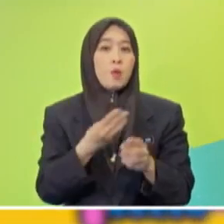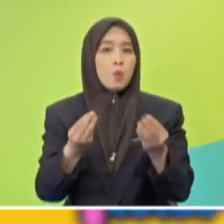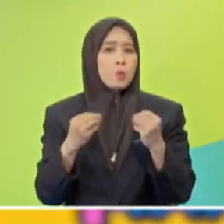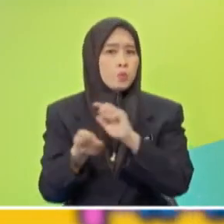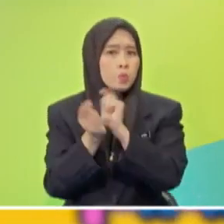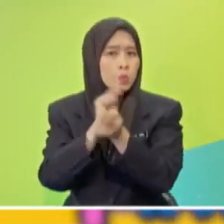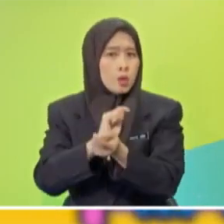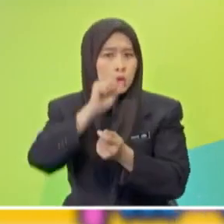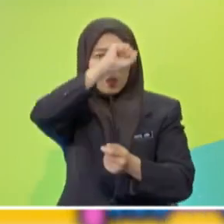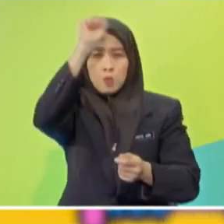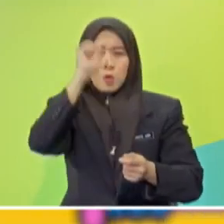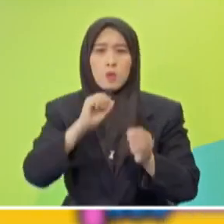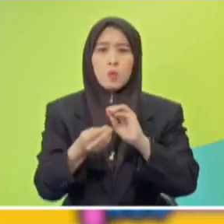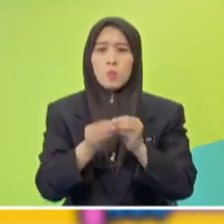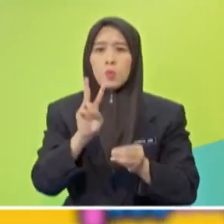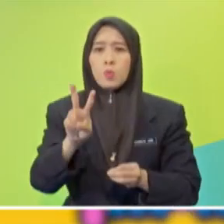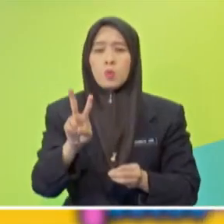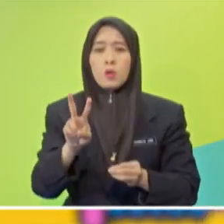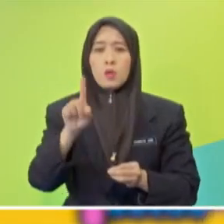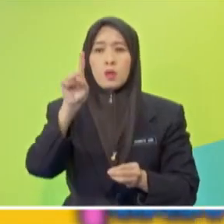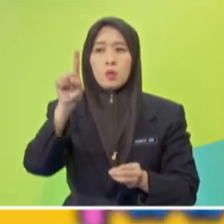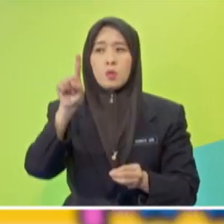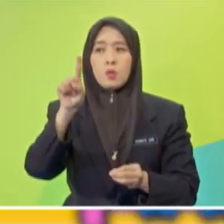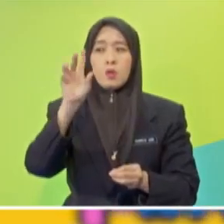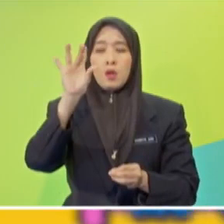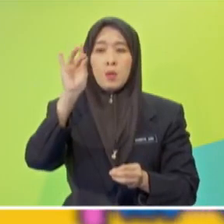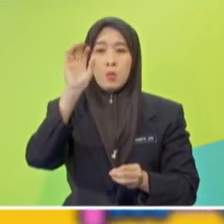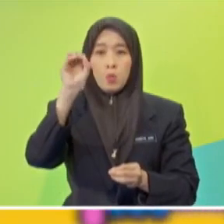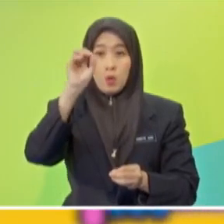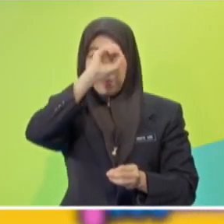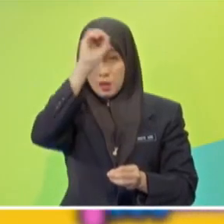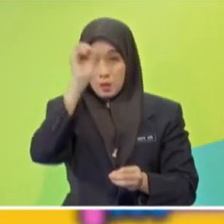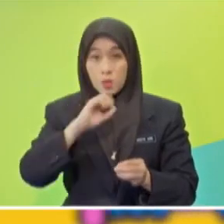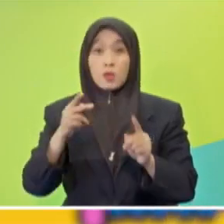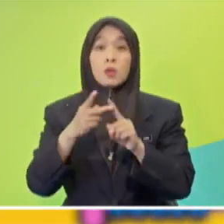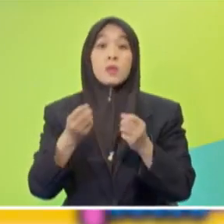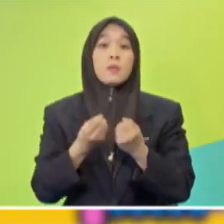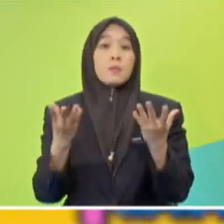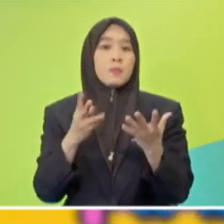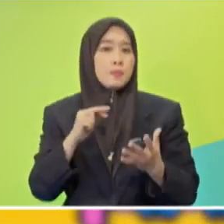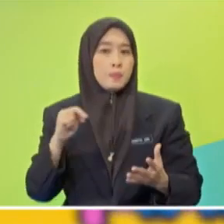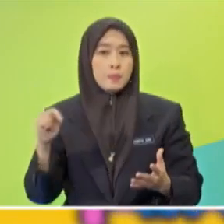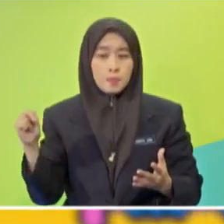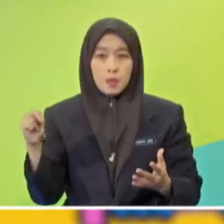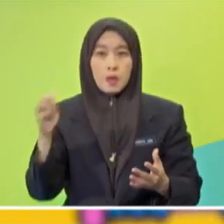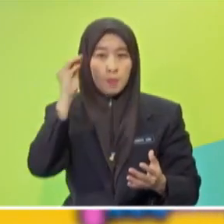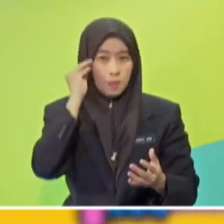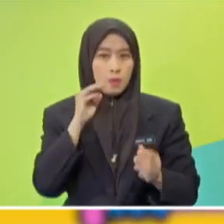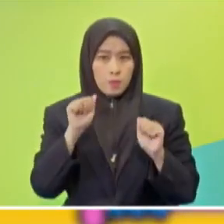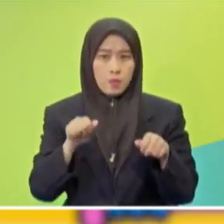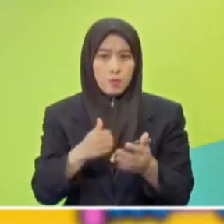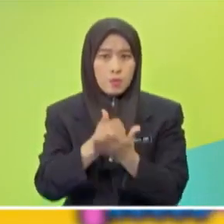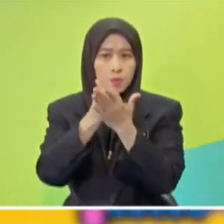nomor 2 yaitu 180 ratus kepada pecahan Oke main sana Boleh bantu